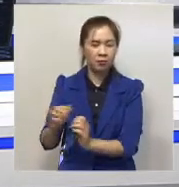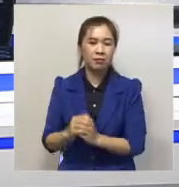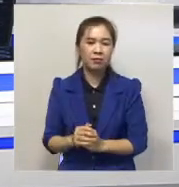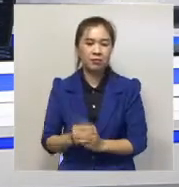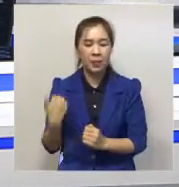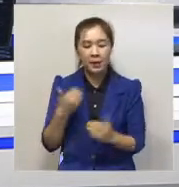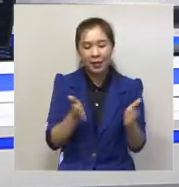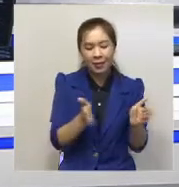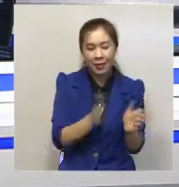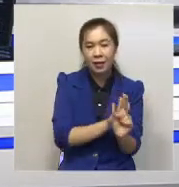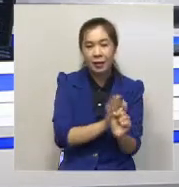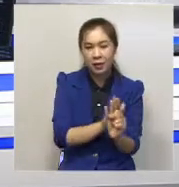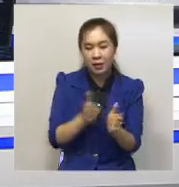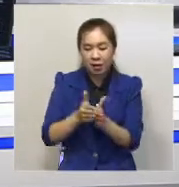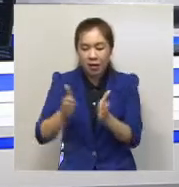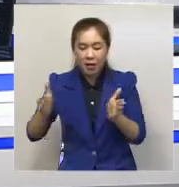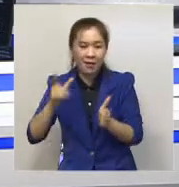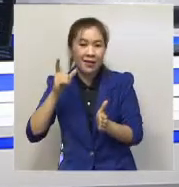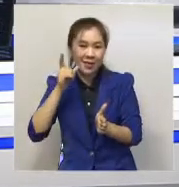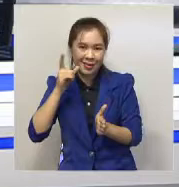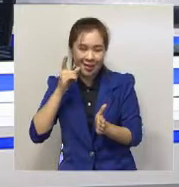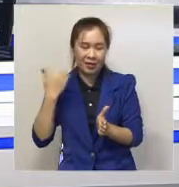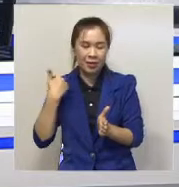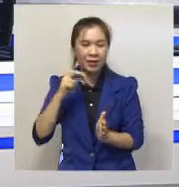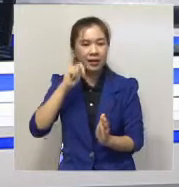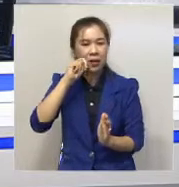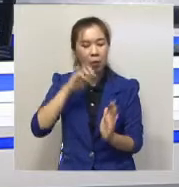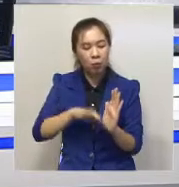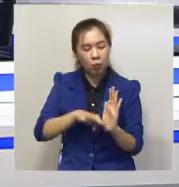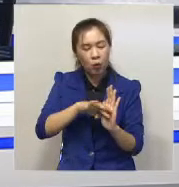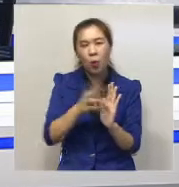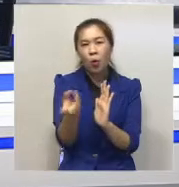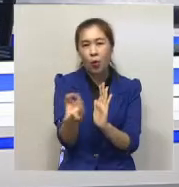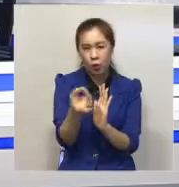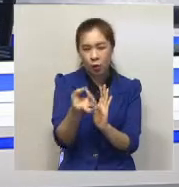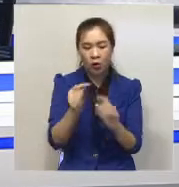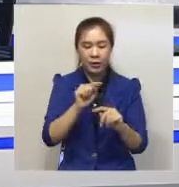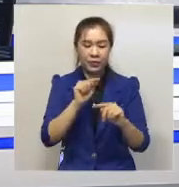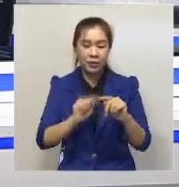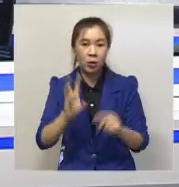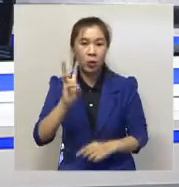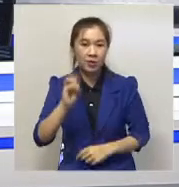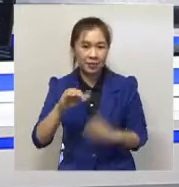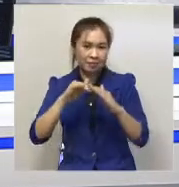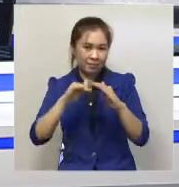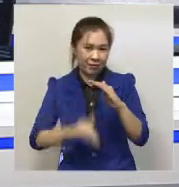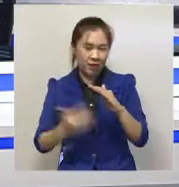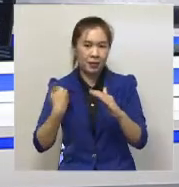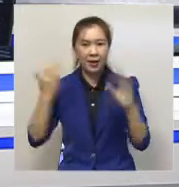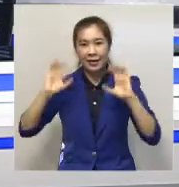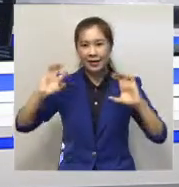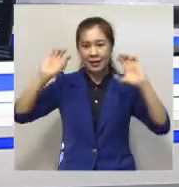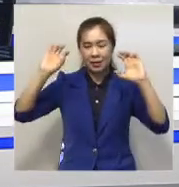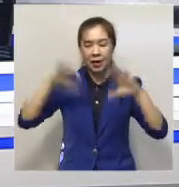น้ำทั้งขนาดกลางและขนาดใหญ่หลายๆพื้นที่นะคะที่มีระดับน้ำน้อยกว่า160ดังนั้นรัฐบาลก็เลยต้องมีการเ